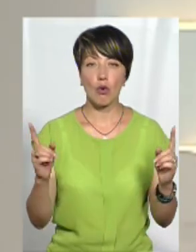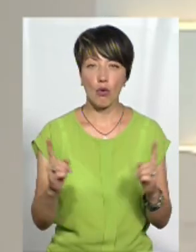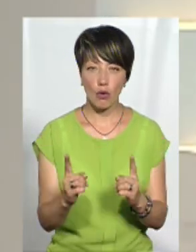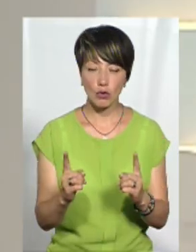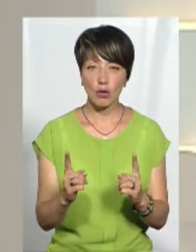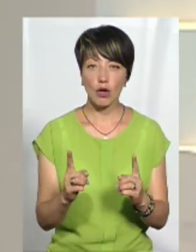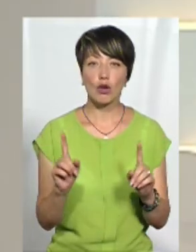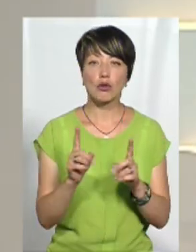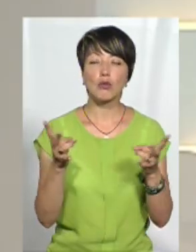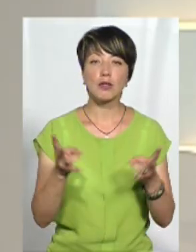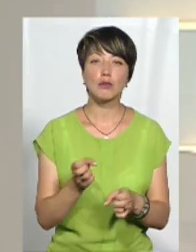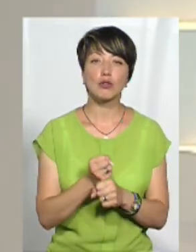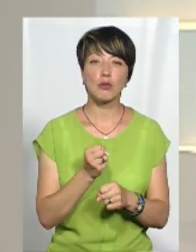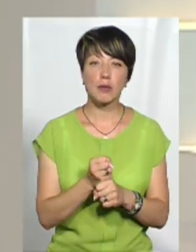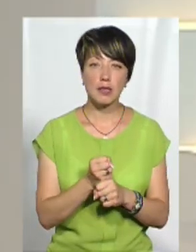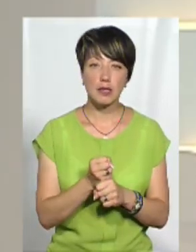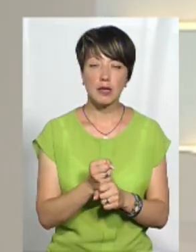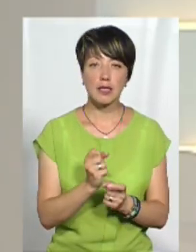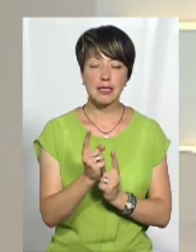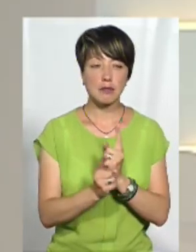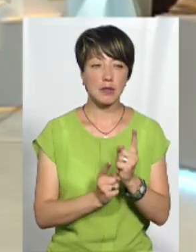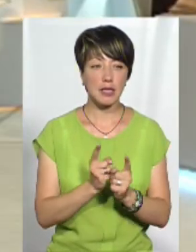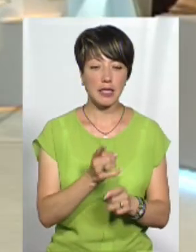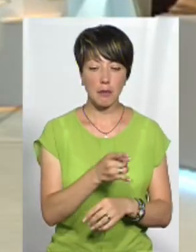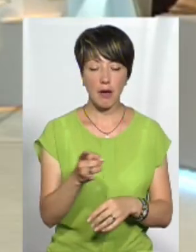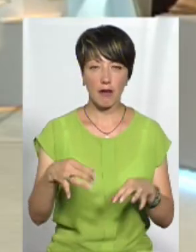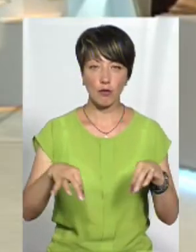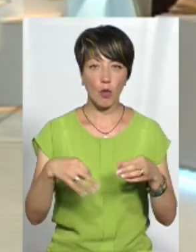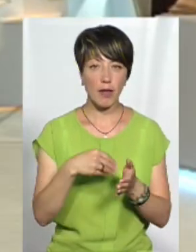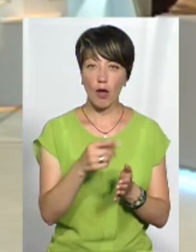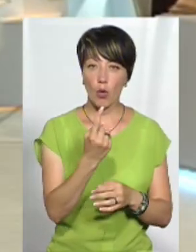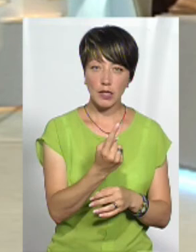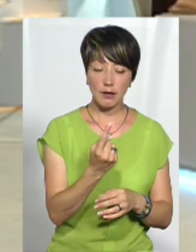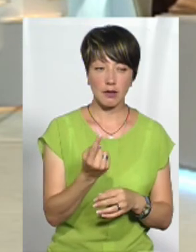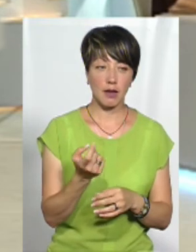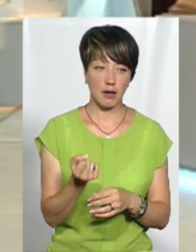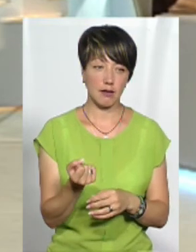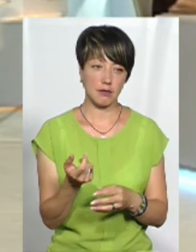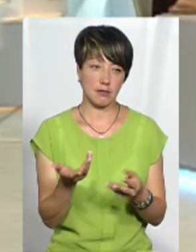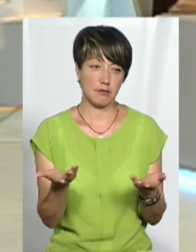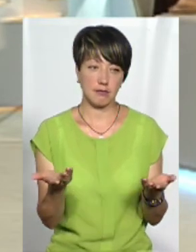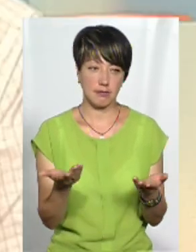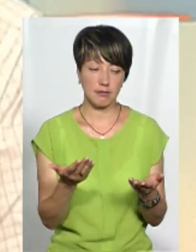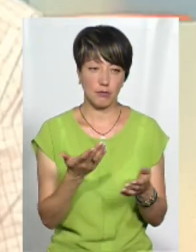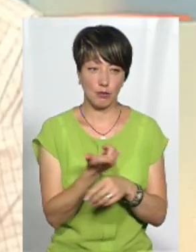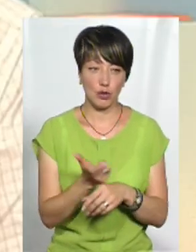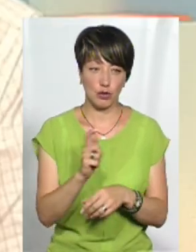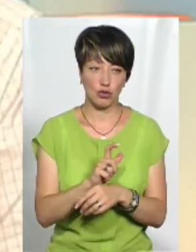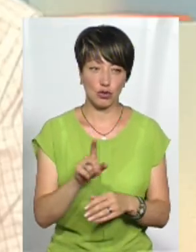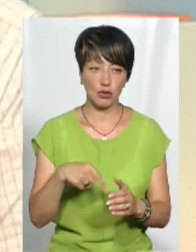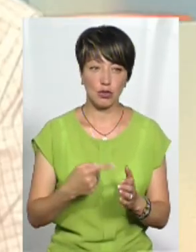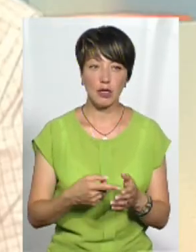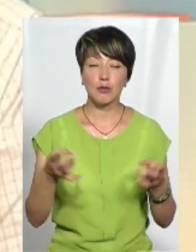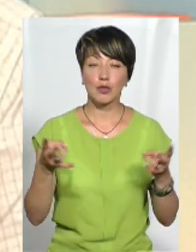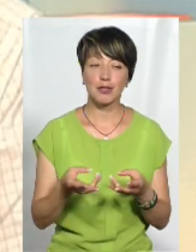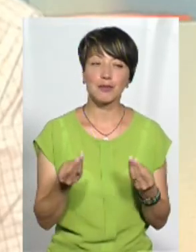коротко відповісти, а що потрібно зробити, ну, щоб поміняти парк автомобілів, щоб купити не один автомобіль, а 150? Для